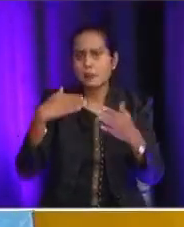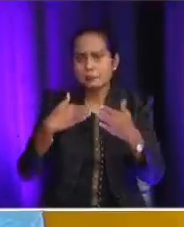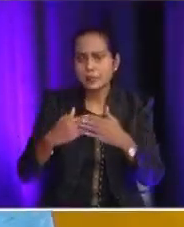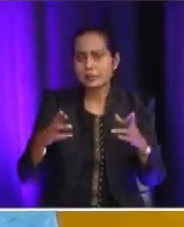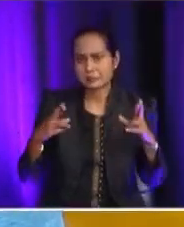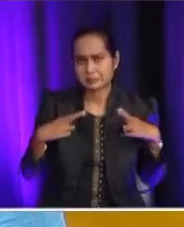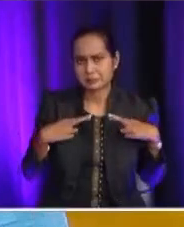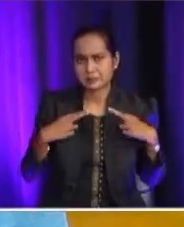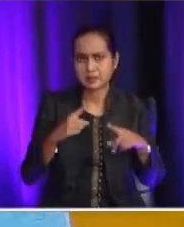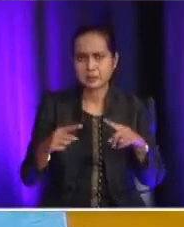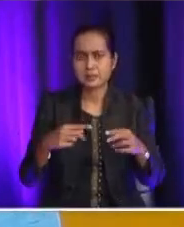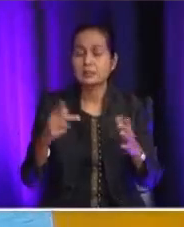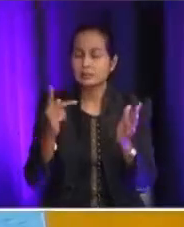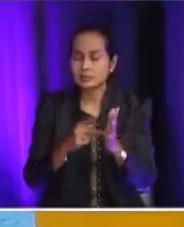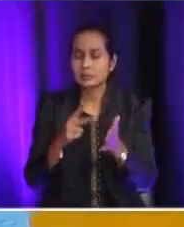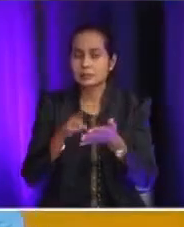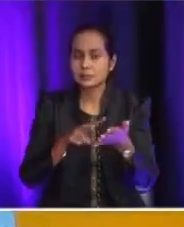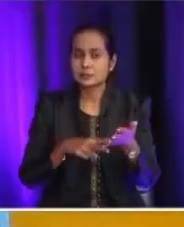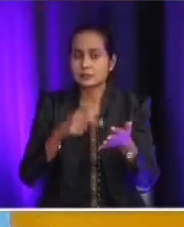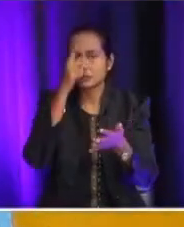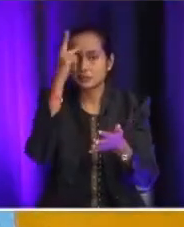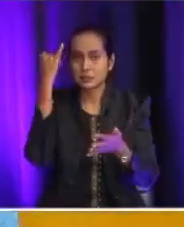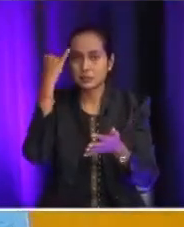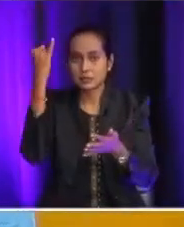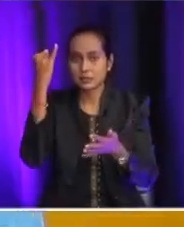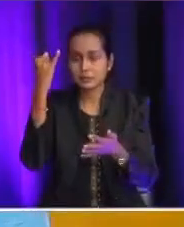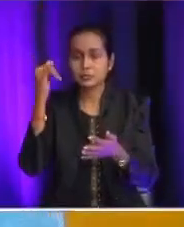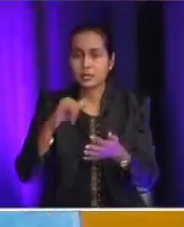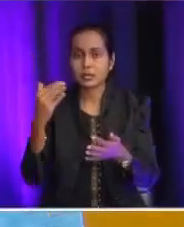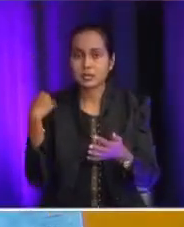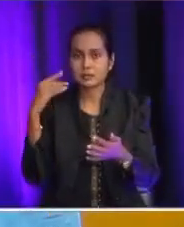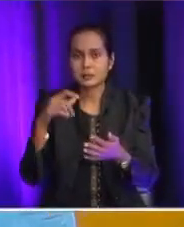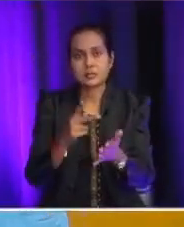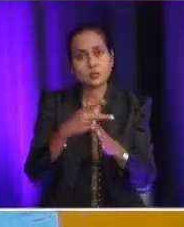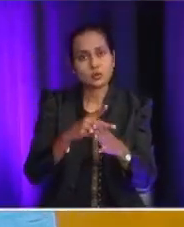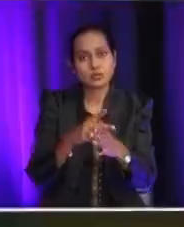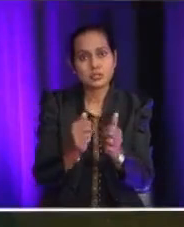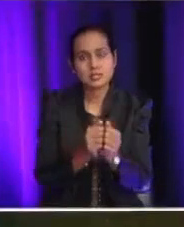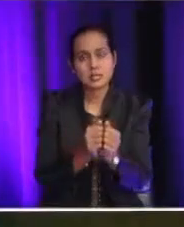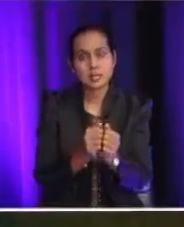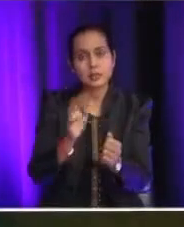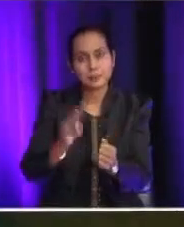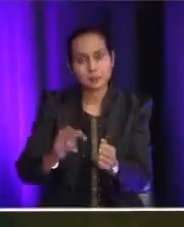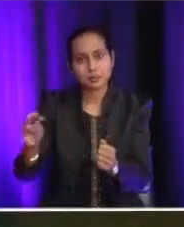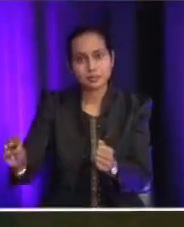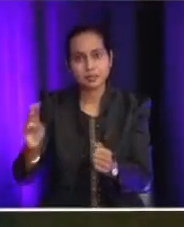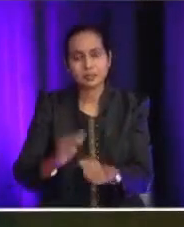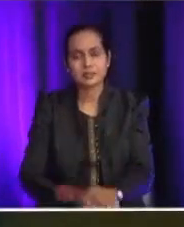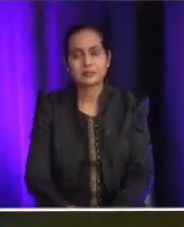lagi, kena membaca kerana ilmu yang cikgu ada, cikgu nak kongsi dengan anak murid cikgu. Terima kasih cikgu.